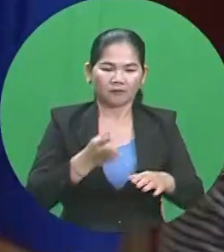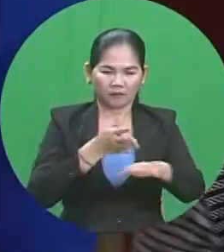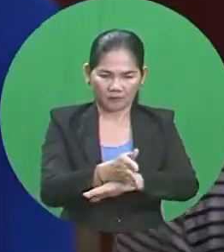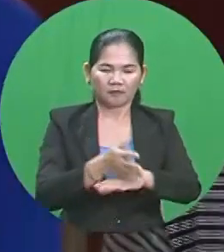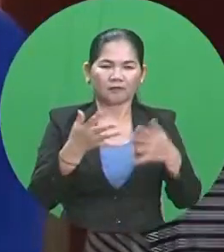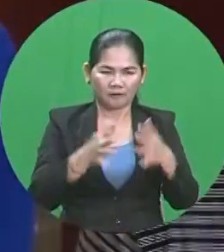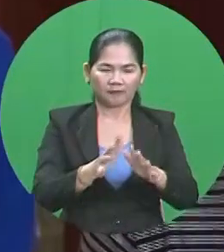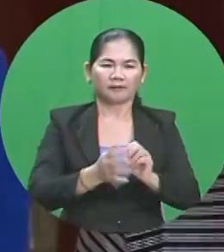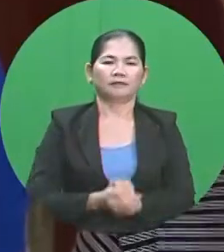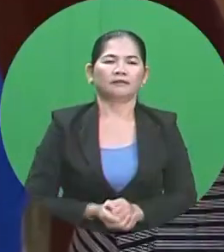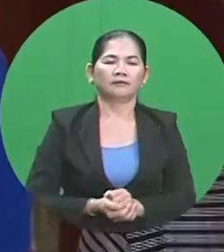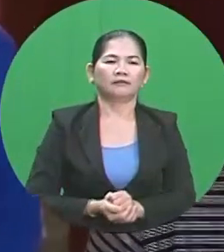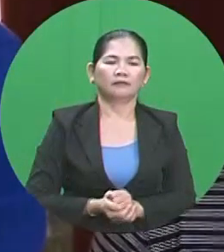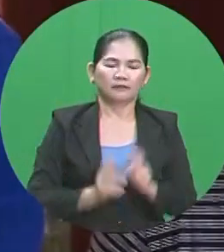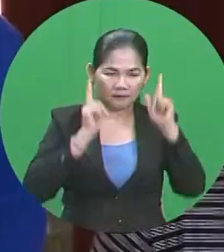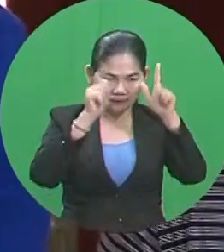ត្រូវជាចៅចៅរបស់សម្ដេចទាំងទ្វេនៅពេលឆ្លងទន្លេរួច